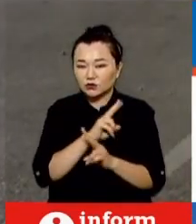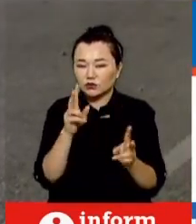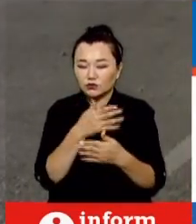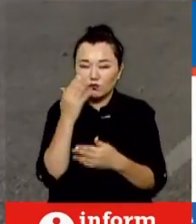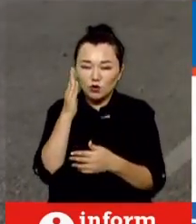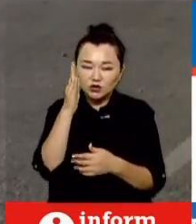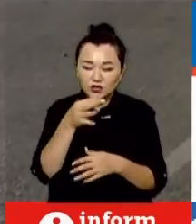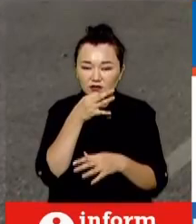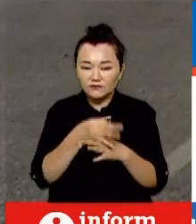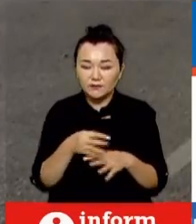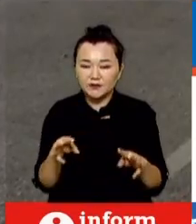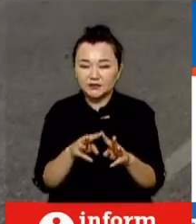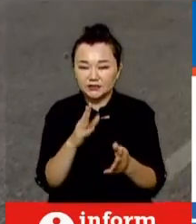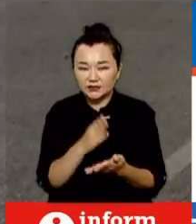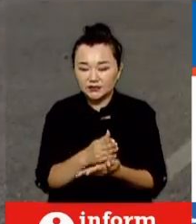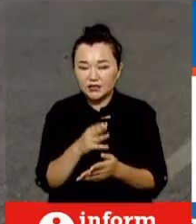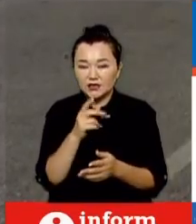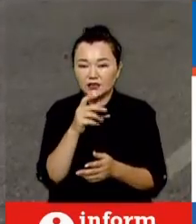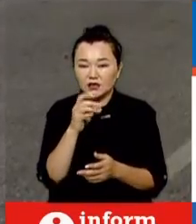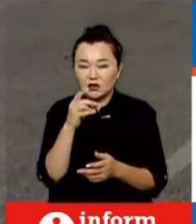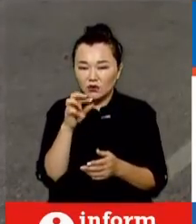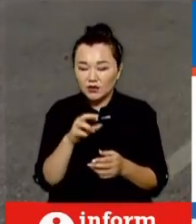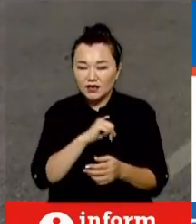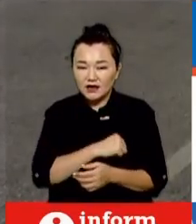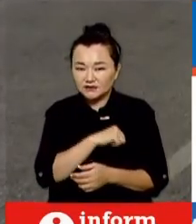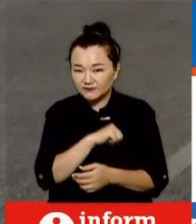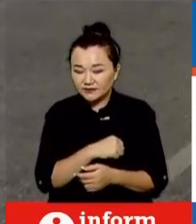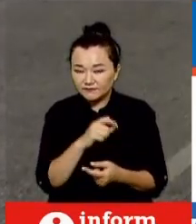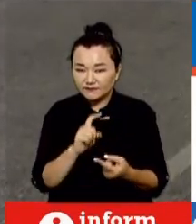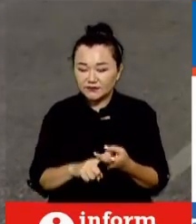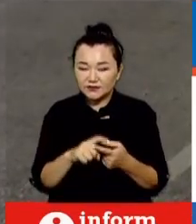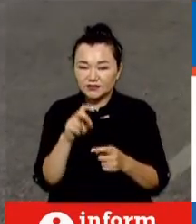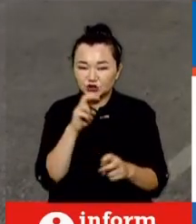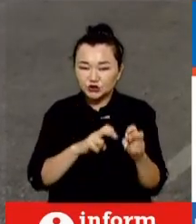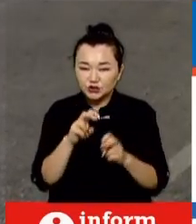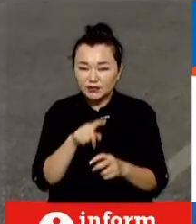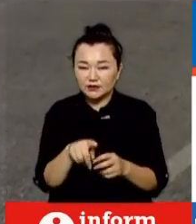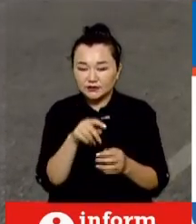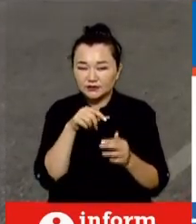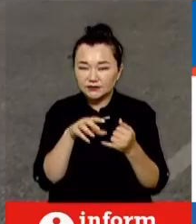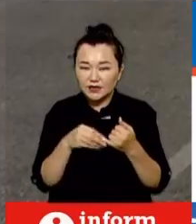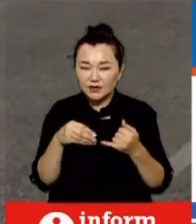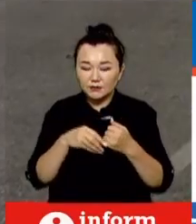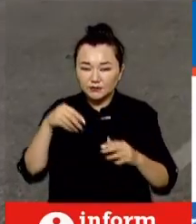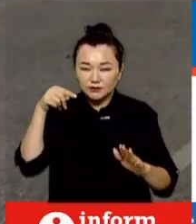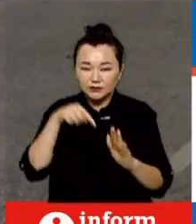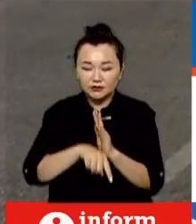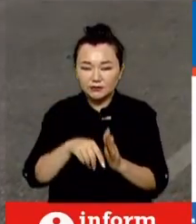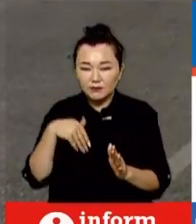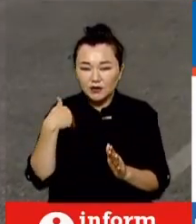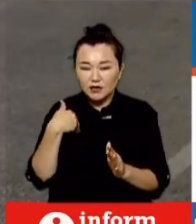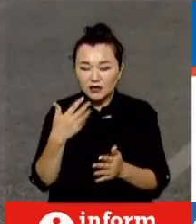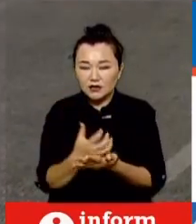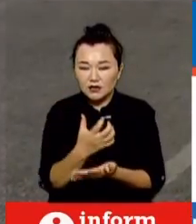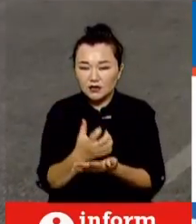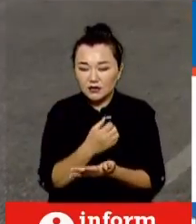ол жауап министрлік бар, жаңағы геолог разведка дейді. Егер ол жердің жаңа жер астын елдері пайдалы өнімдер